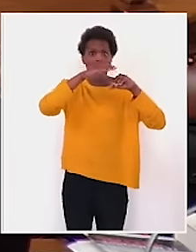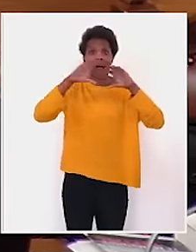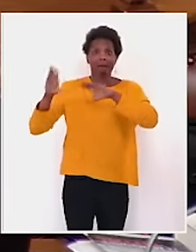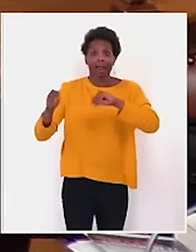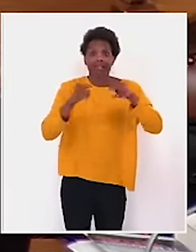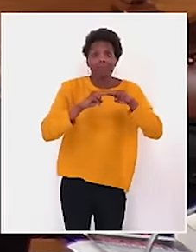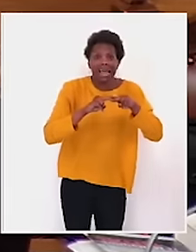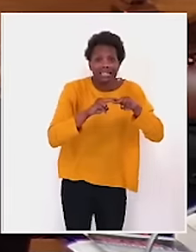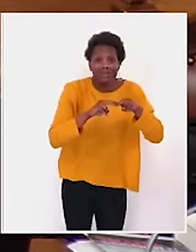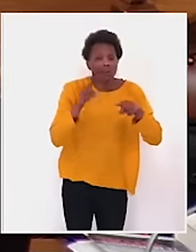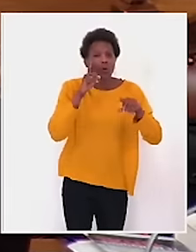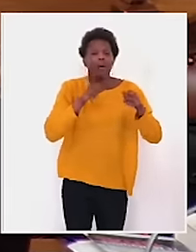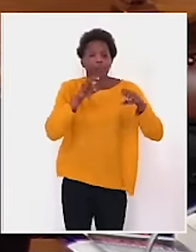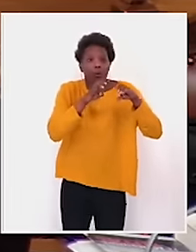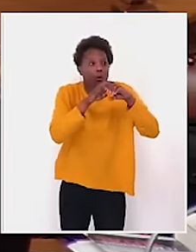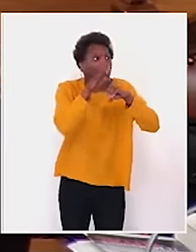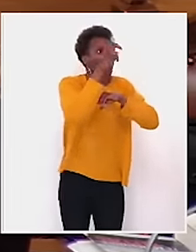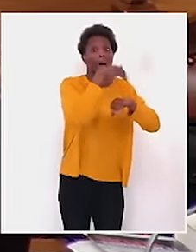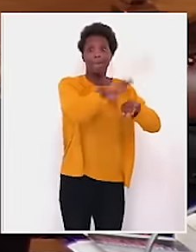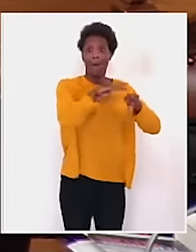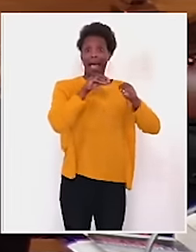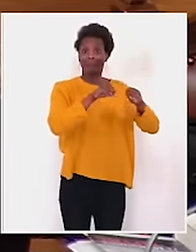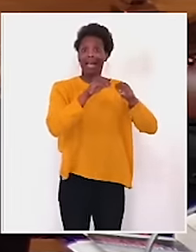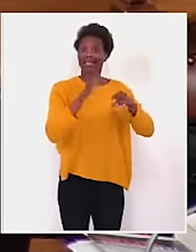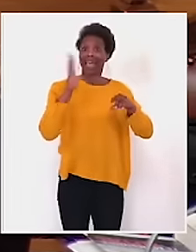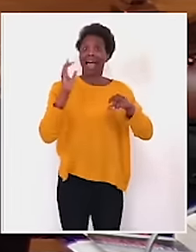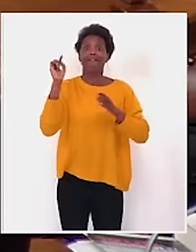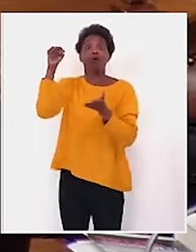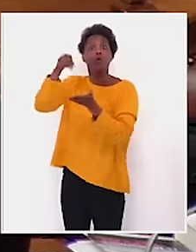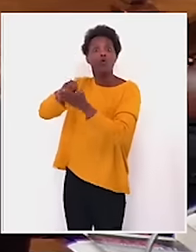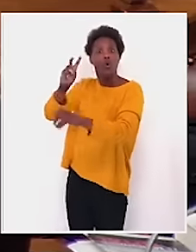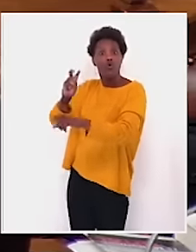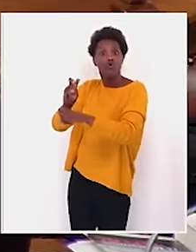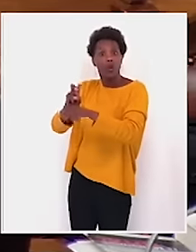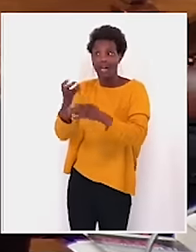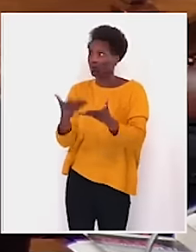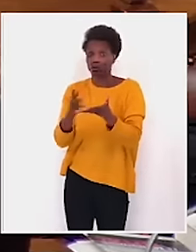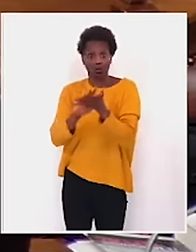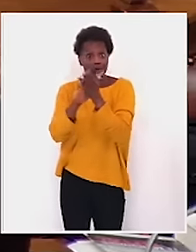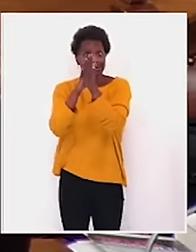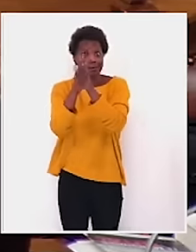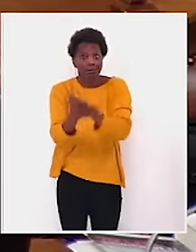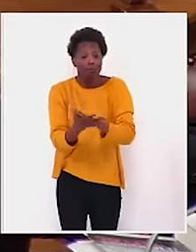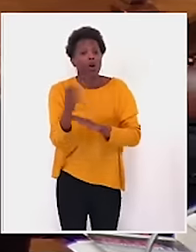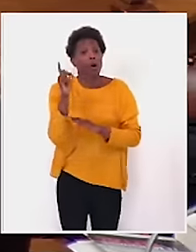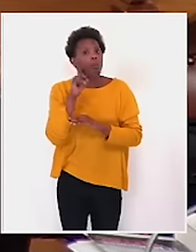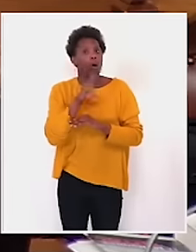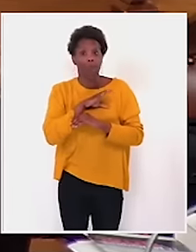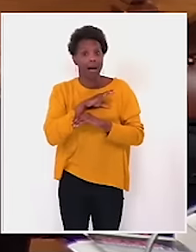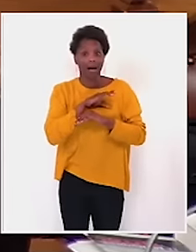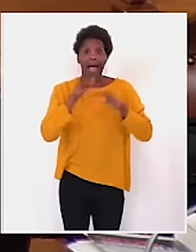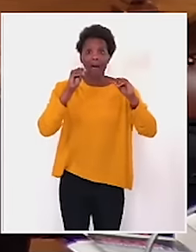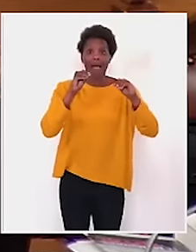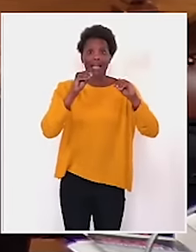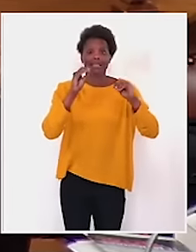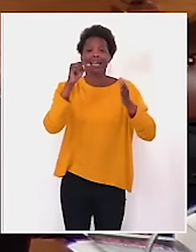c'est juste par les commerces. Et avant c'était des lieux de stockage. Et en fait aujourd'hui c'est plus des lieux de stockage parce qu'ils ont assez du magasin en bas. Et donc il